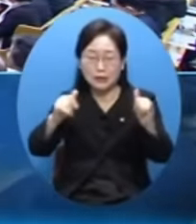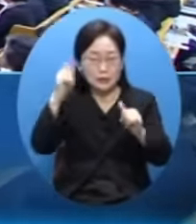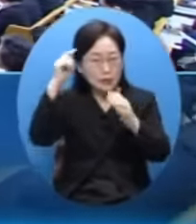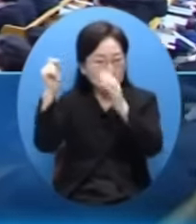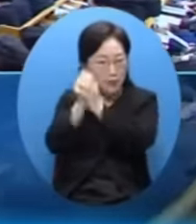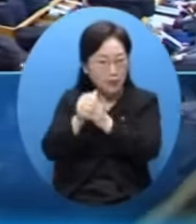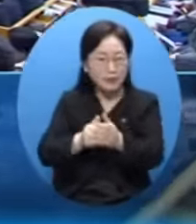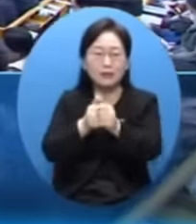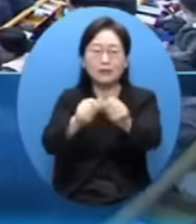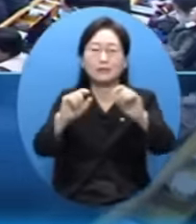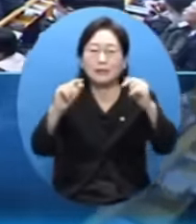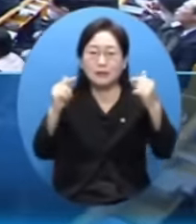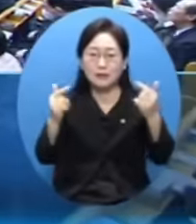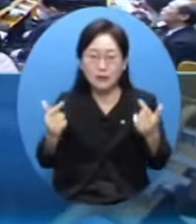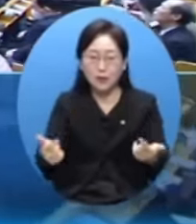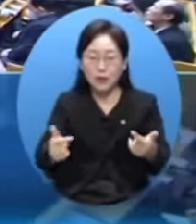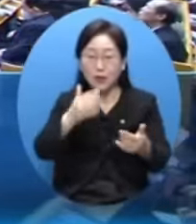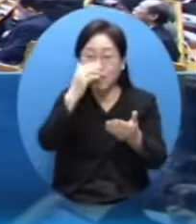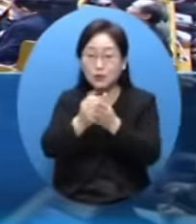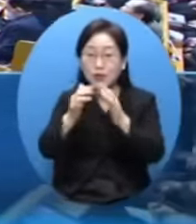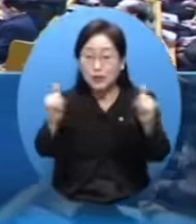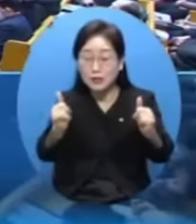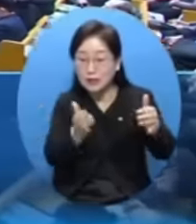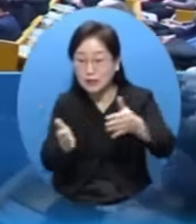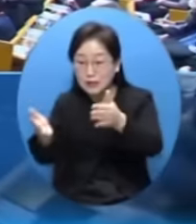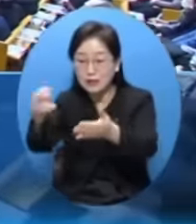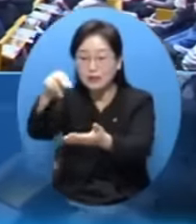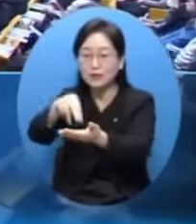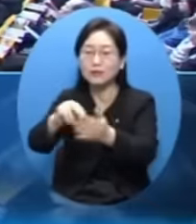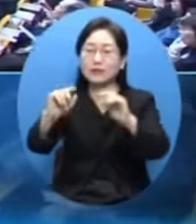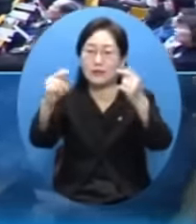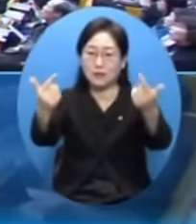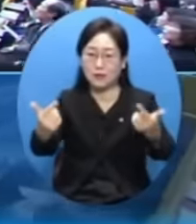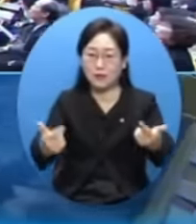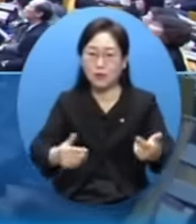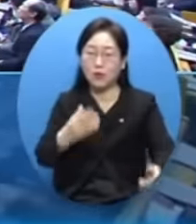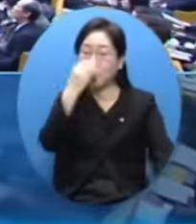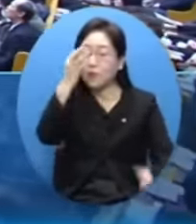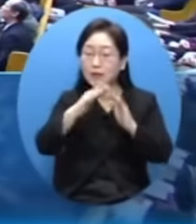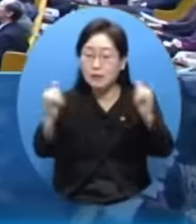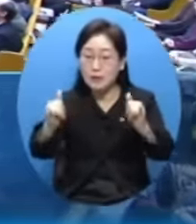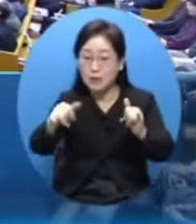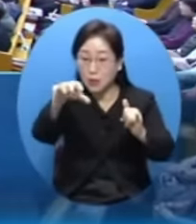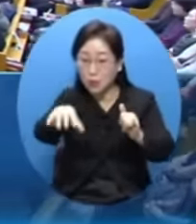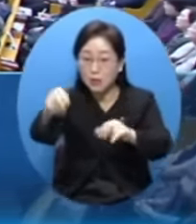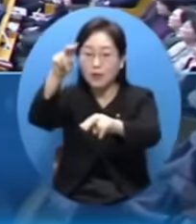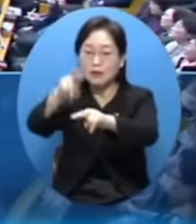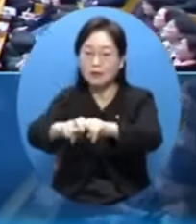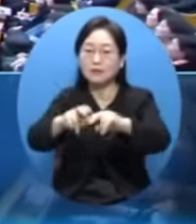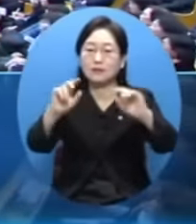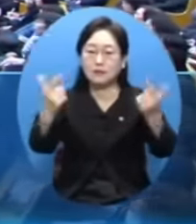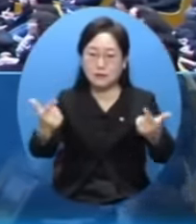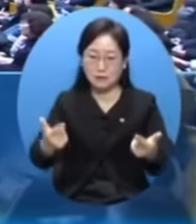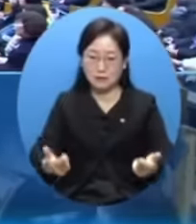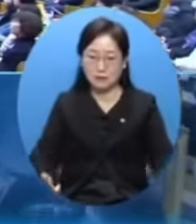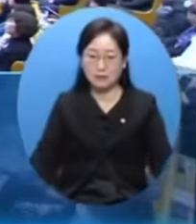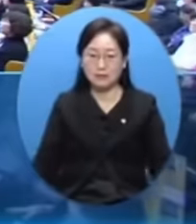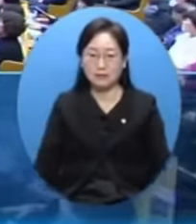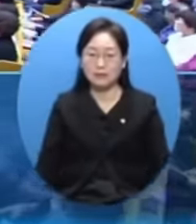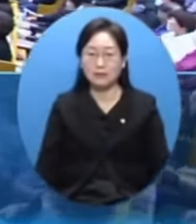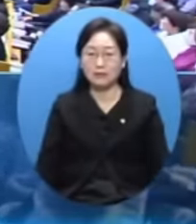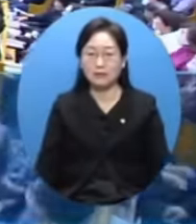꾀를 따르지 아니하며 죄인들의 길에 서지 아니하며 오만한 자들의 자리에 앉지 아니하고 이렇게 말씀합니다